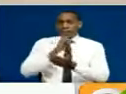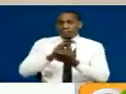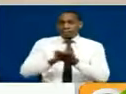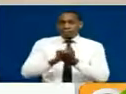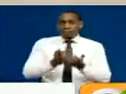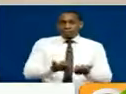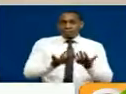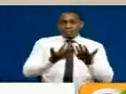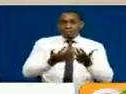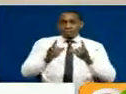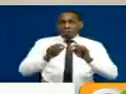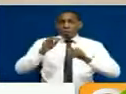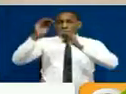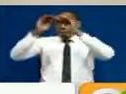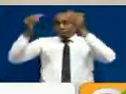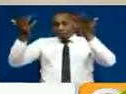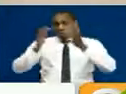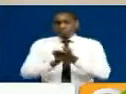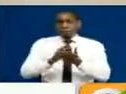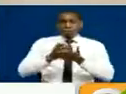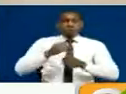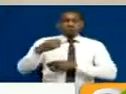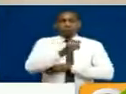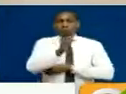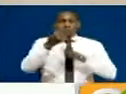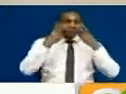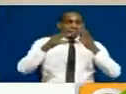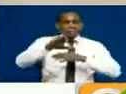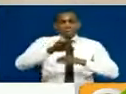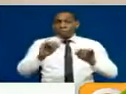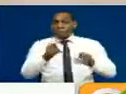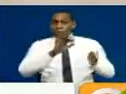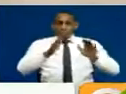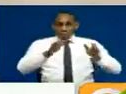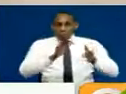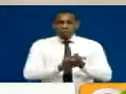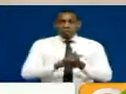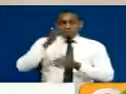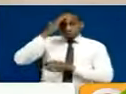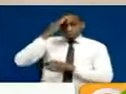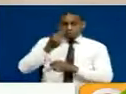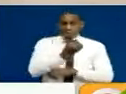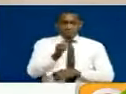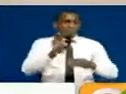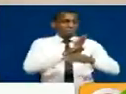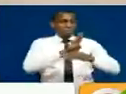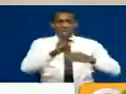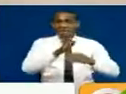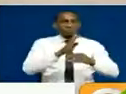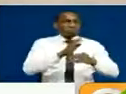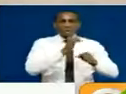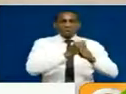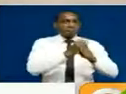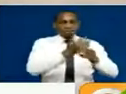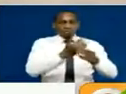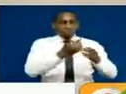akhera, watu usema mbinguni. Akawa anazunguka zunguka kuangalia mazingira yake mapya. Wajua kule kila mtu anakuwa busy, kila mtu na shughuli